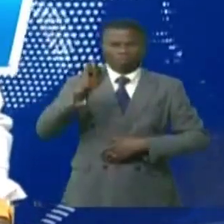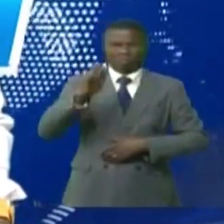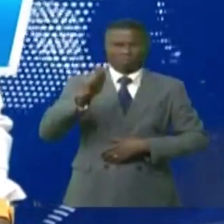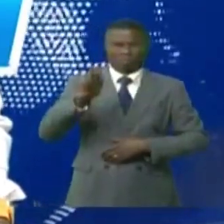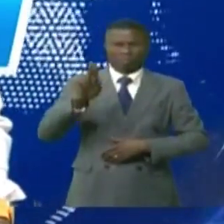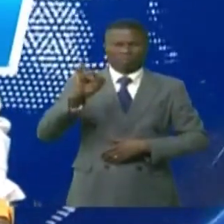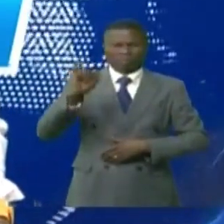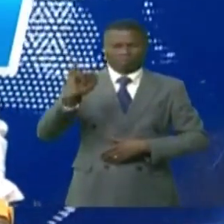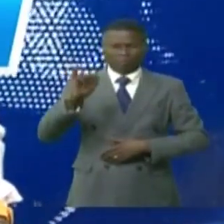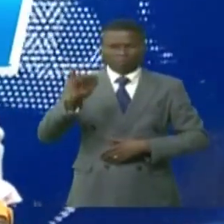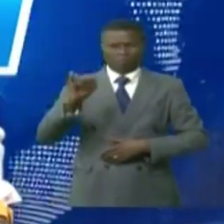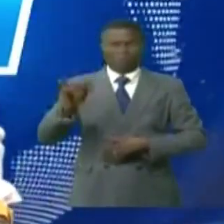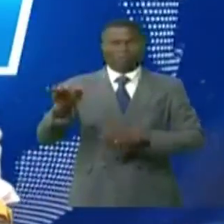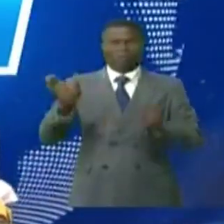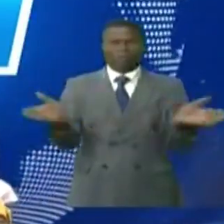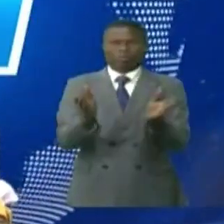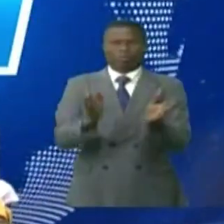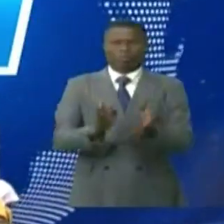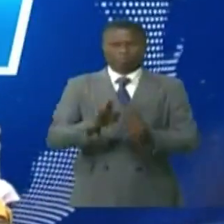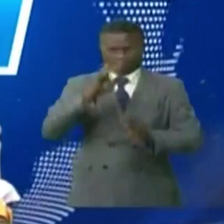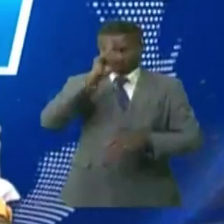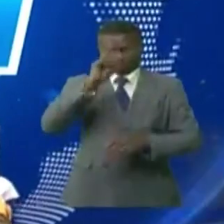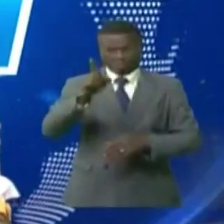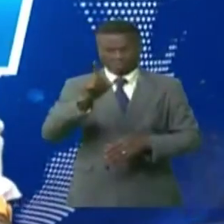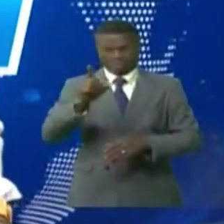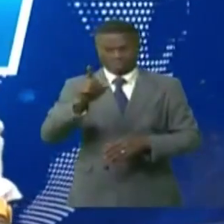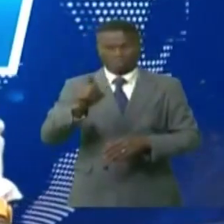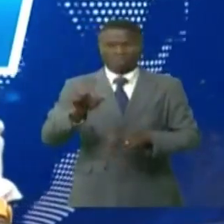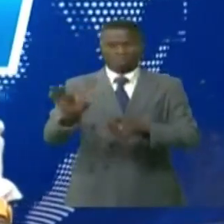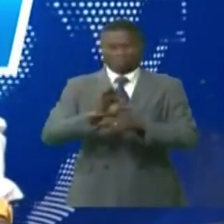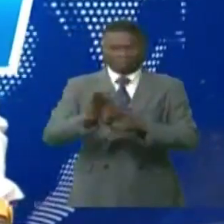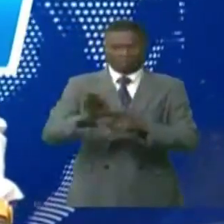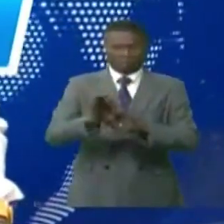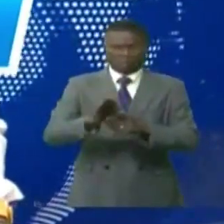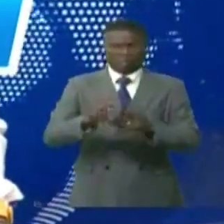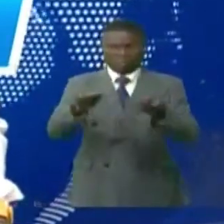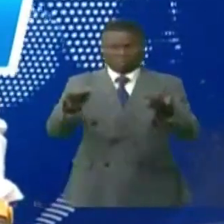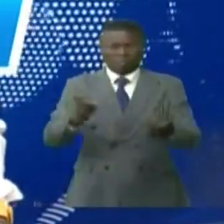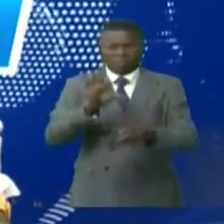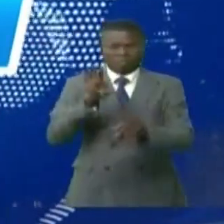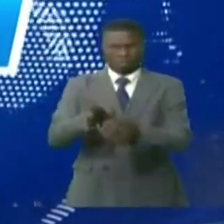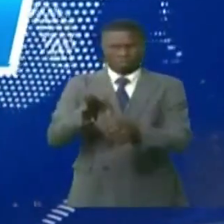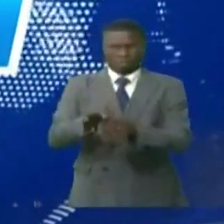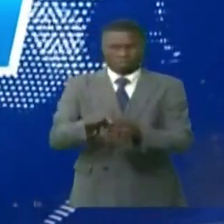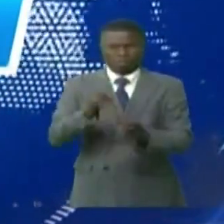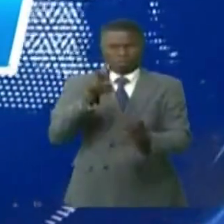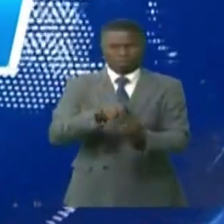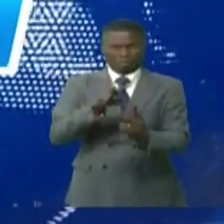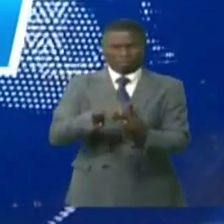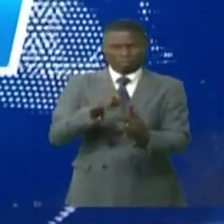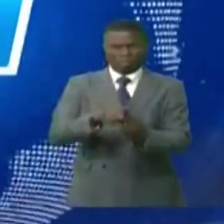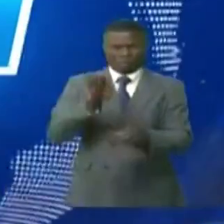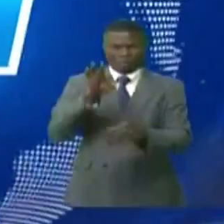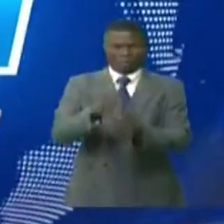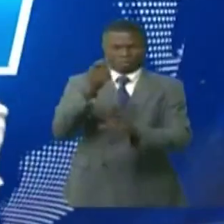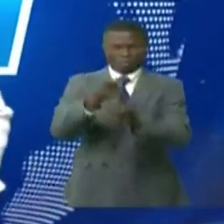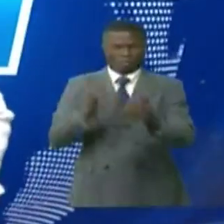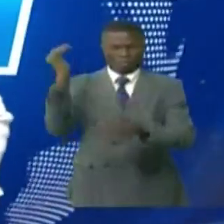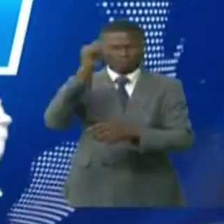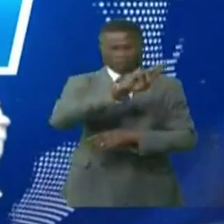a fait l'objet d'un atelier de renforcement de capacité sur le cycle électoral en prévision des élections de